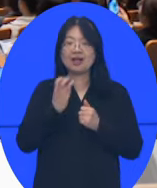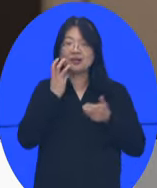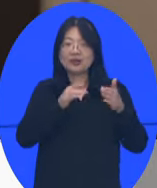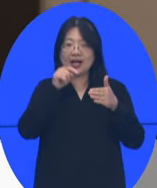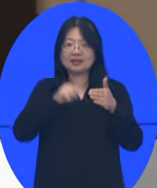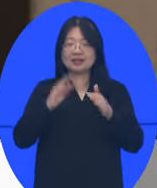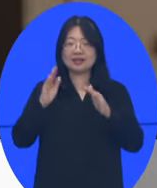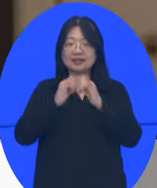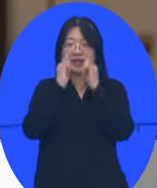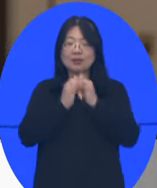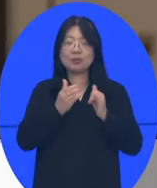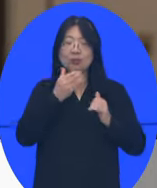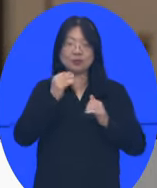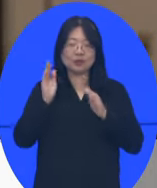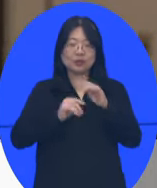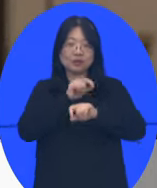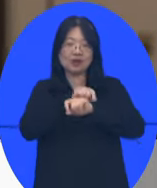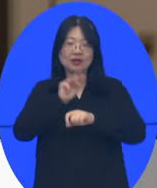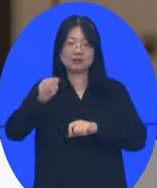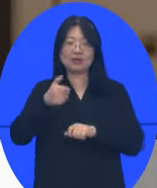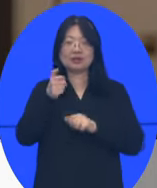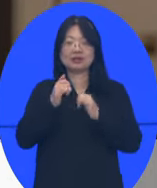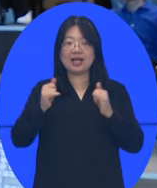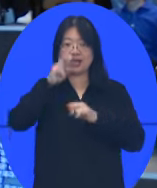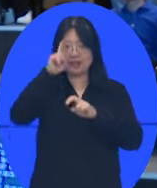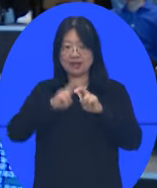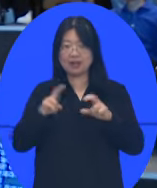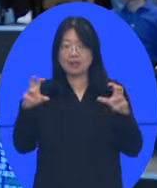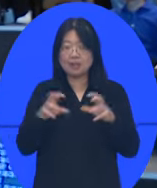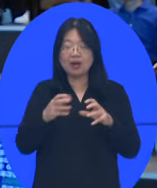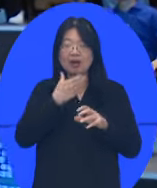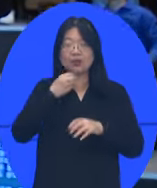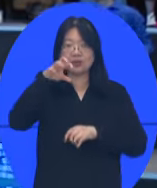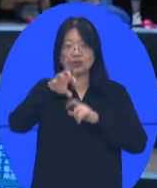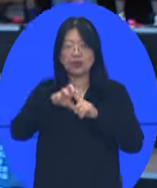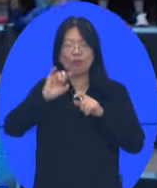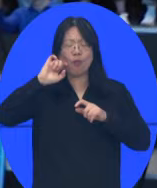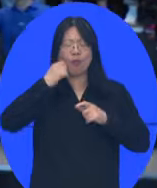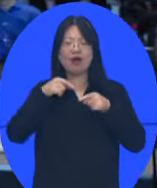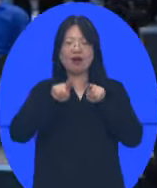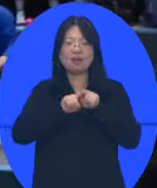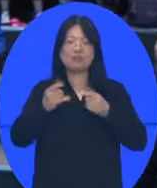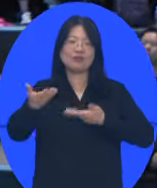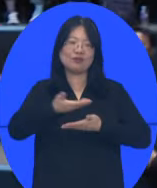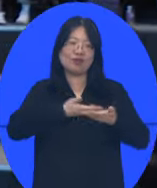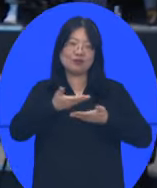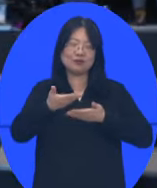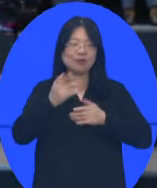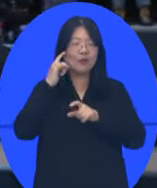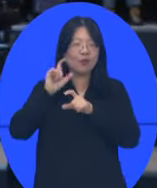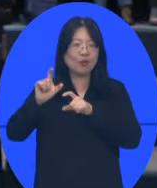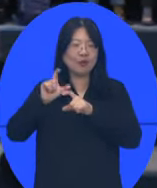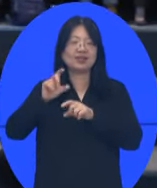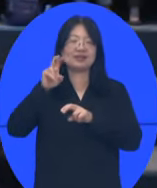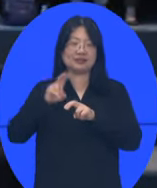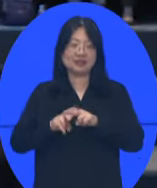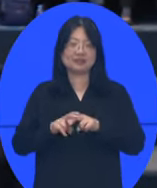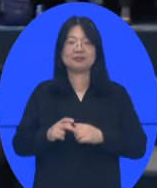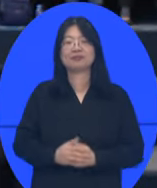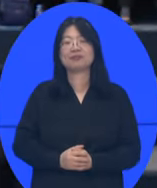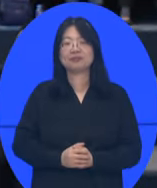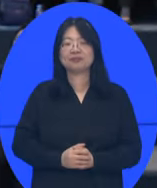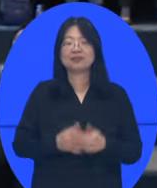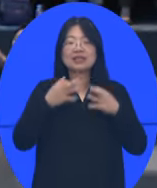사회복지 공무원 350명이 한 자리에 보였습니다 복지현장의 어려움을 함께 나누고 고민하는 자리를 마련한